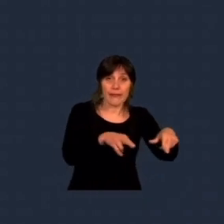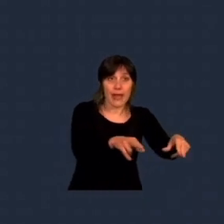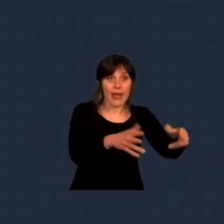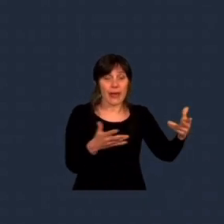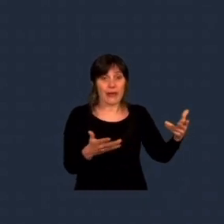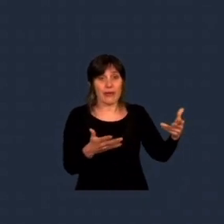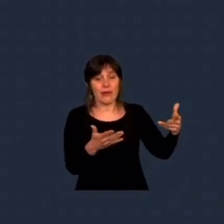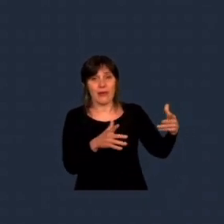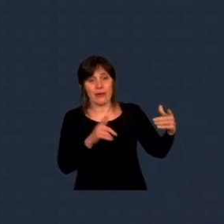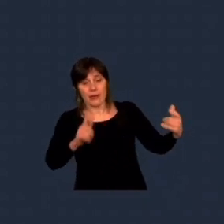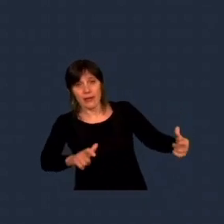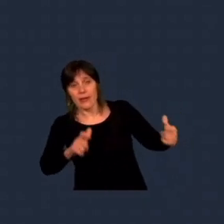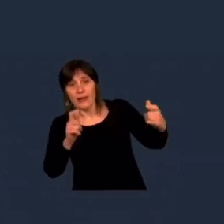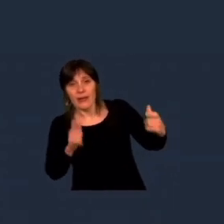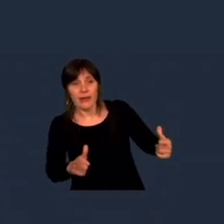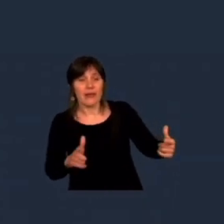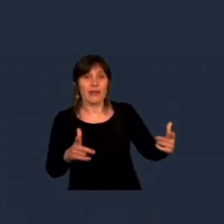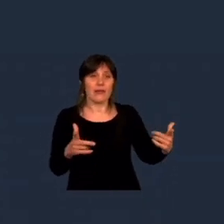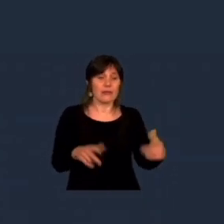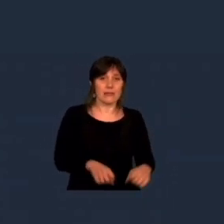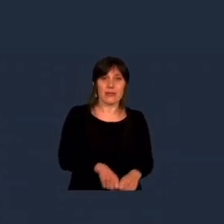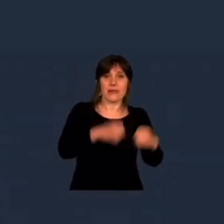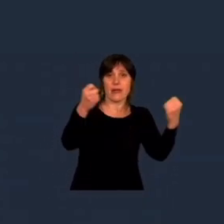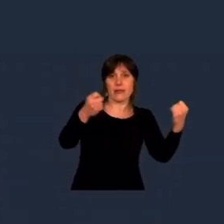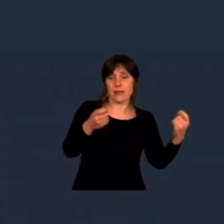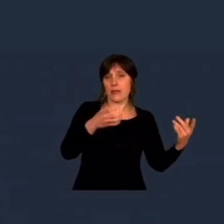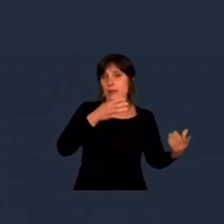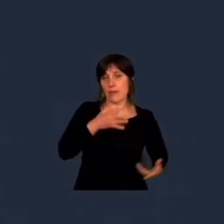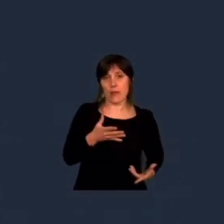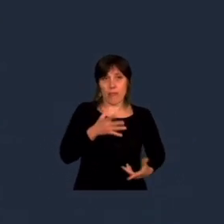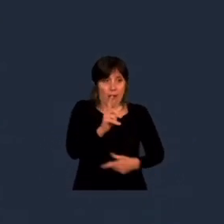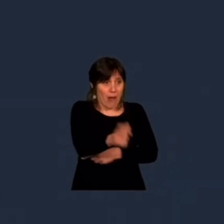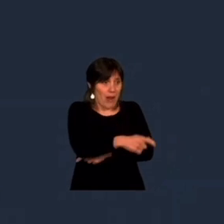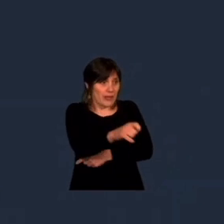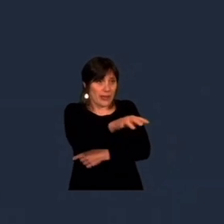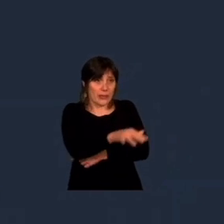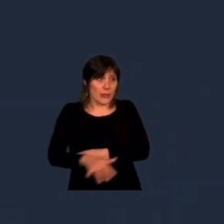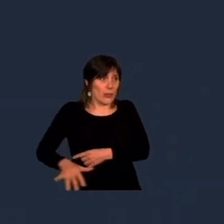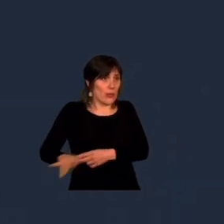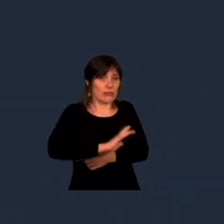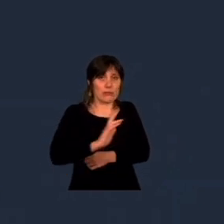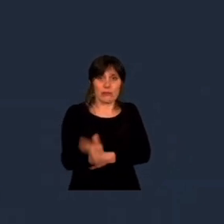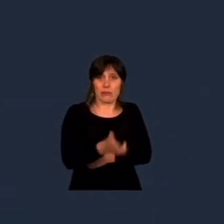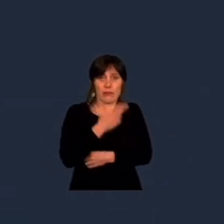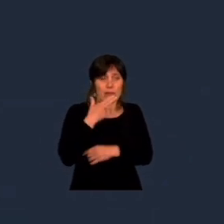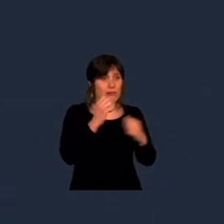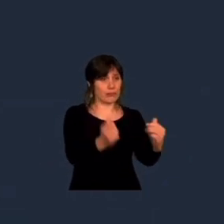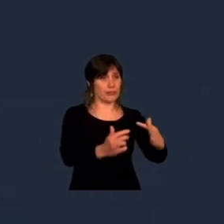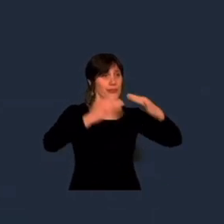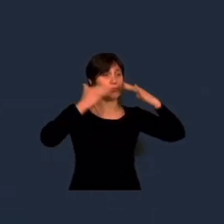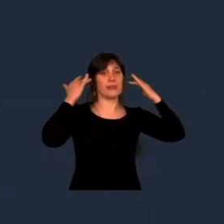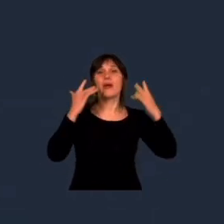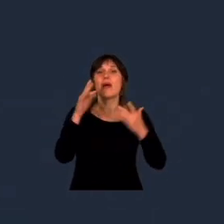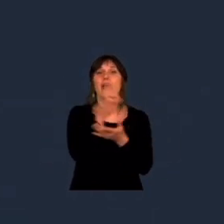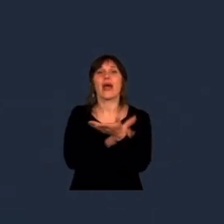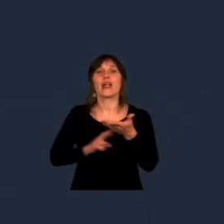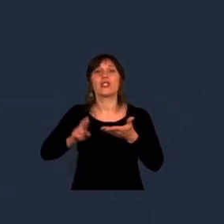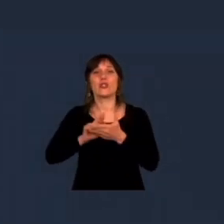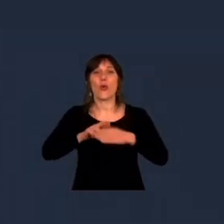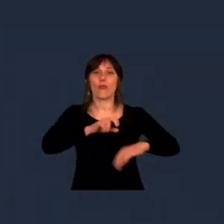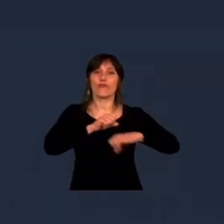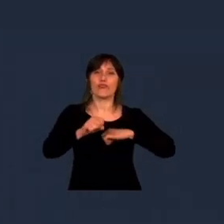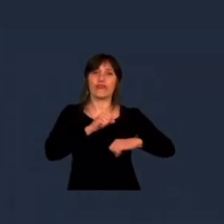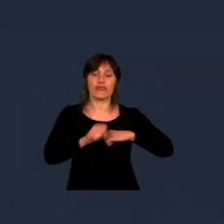possible. La nature nous est donnée dans toute sa splendeur, en son infinie perfection. Le fait que la région se mobilise en la matière est